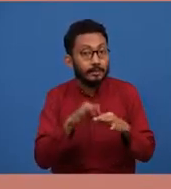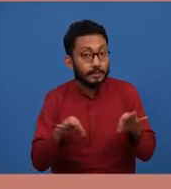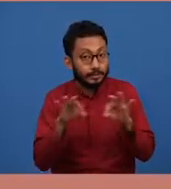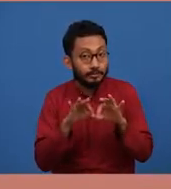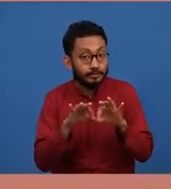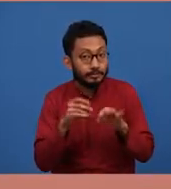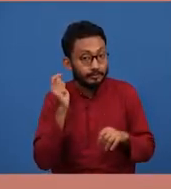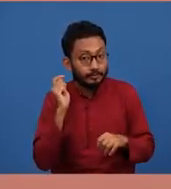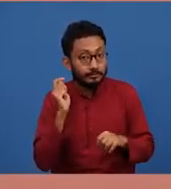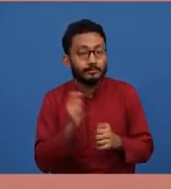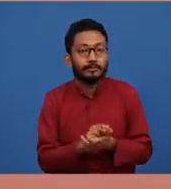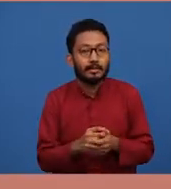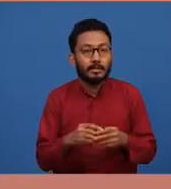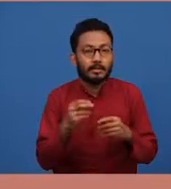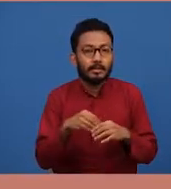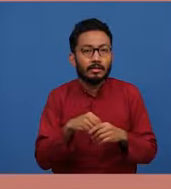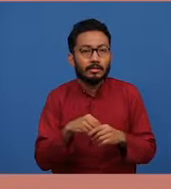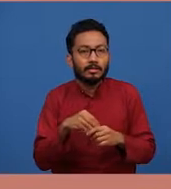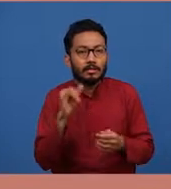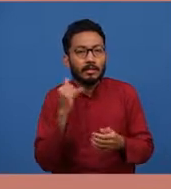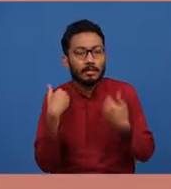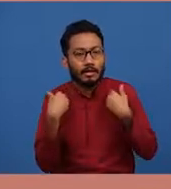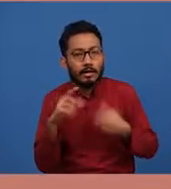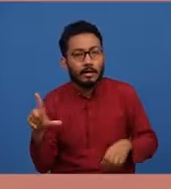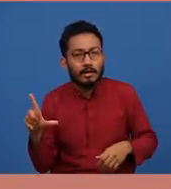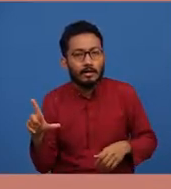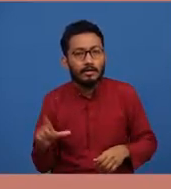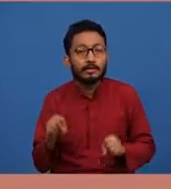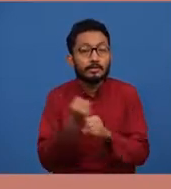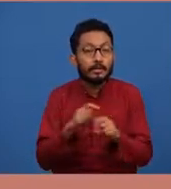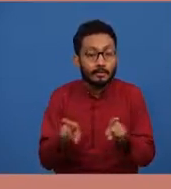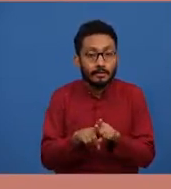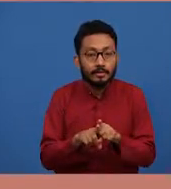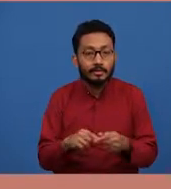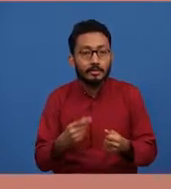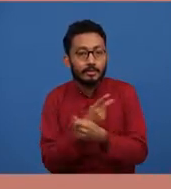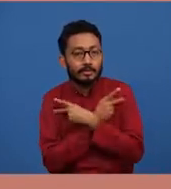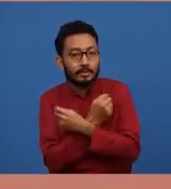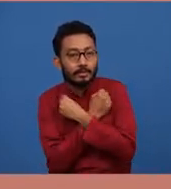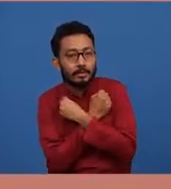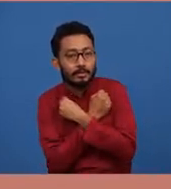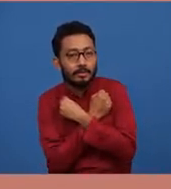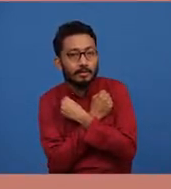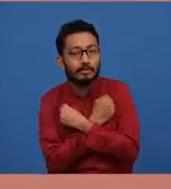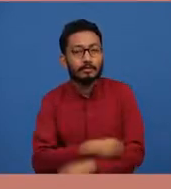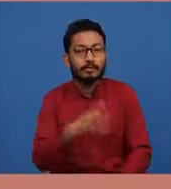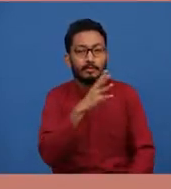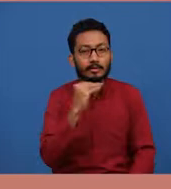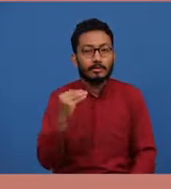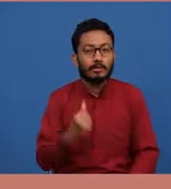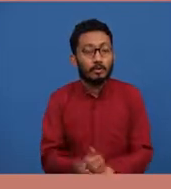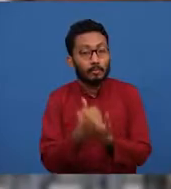atas adalah kerjasama, kasih sayang dan tolong-menolong.